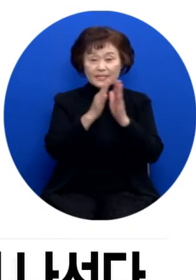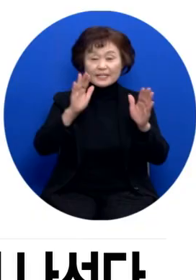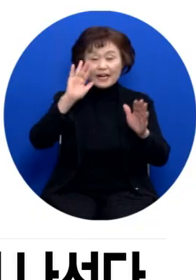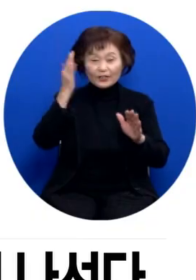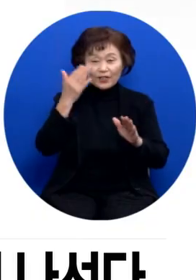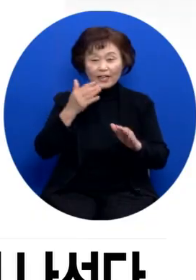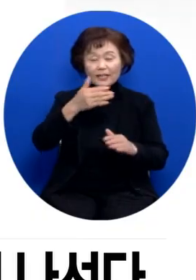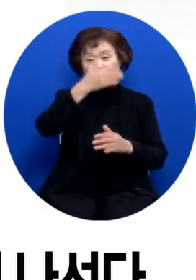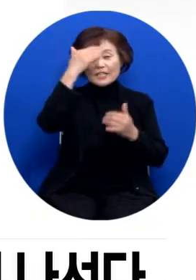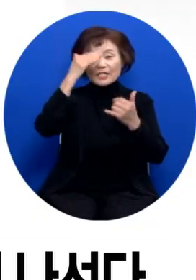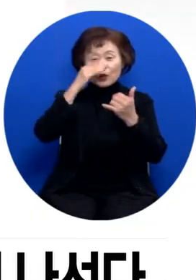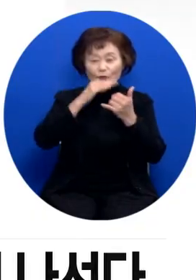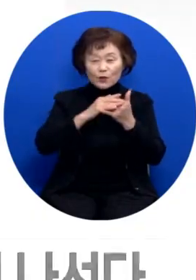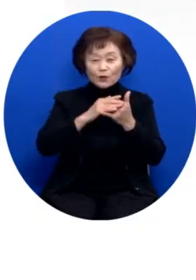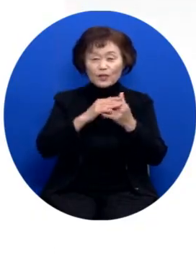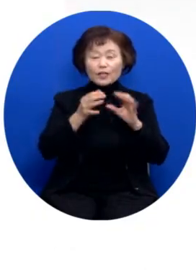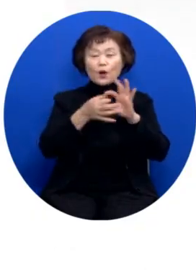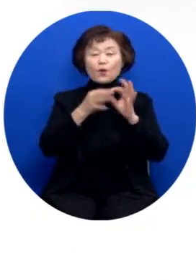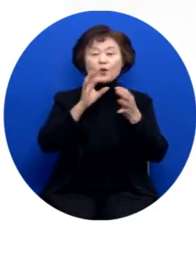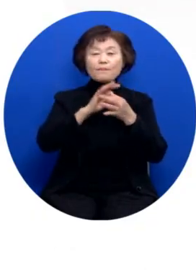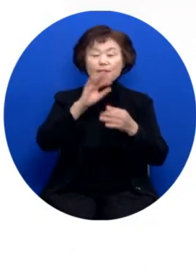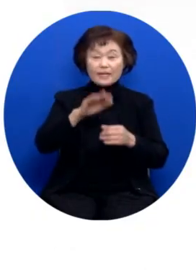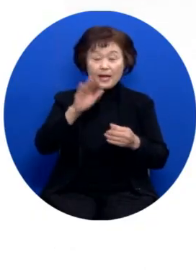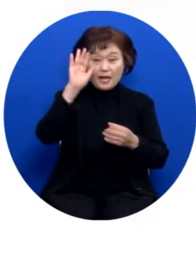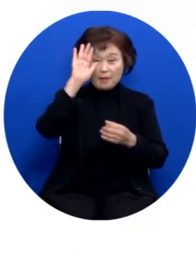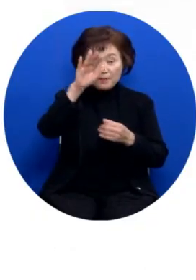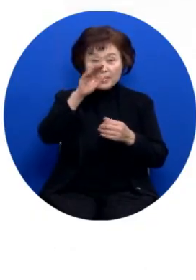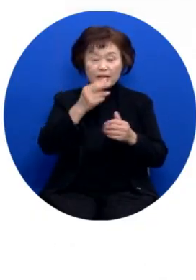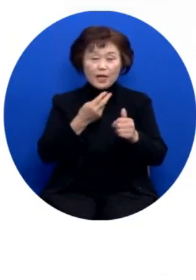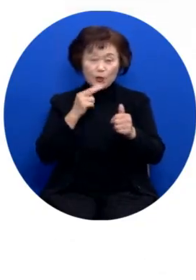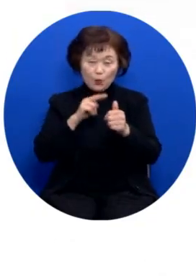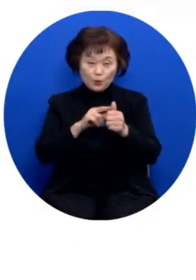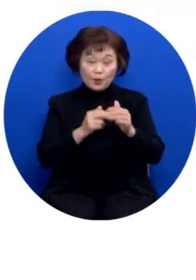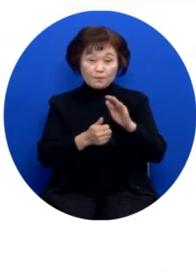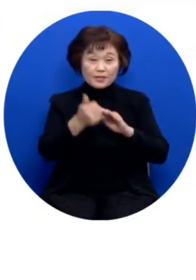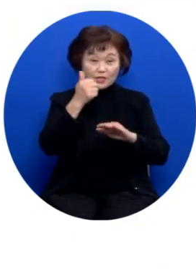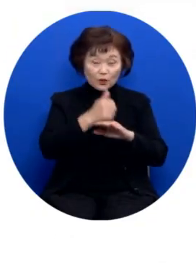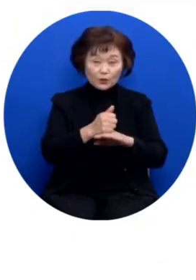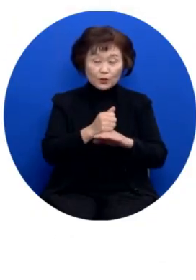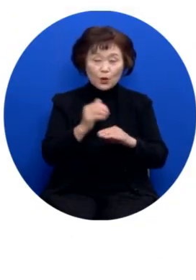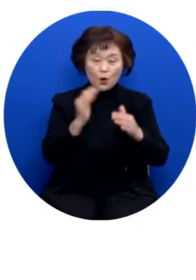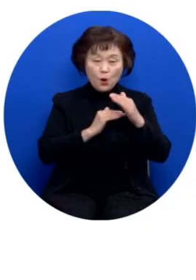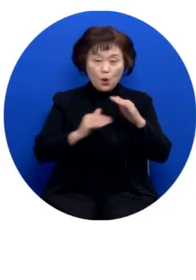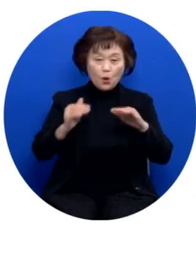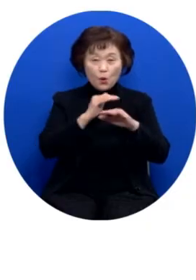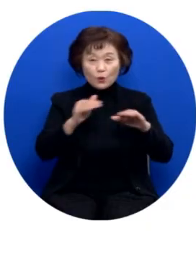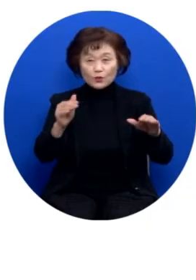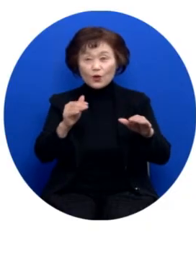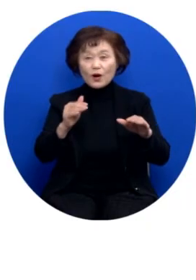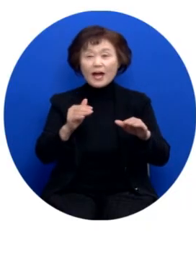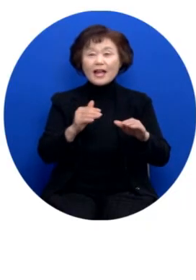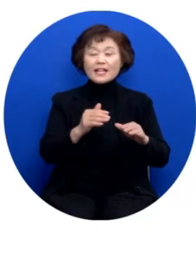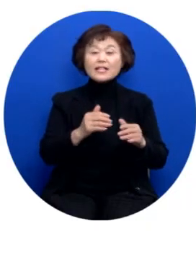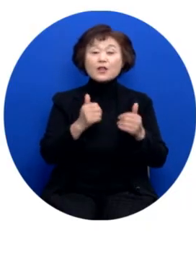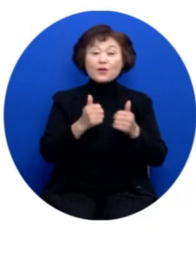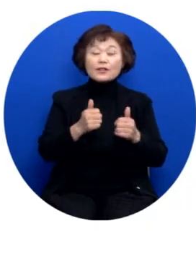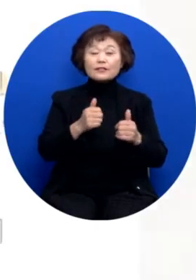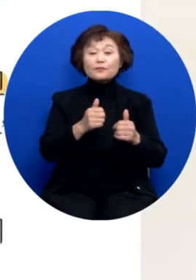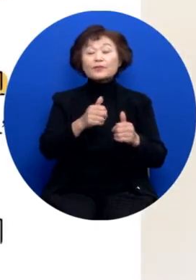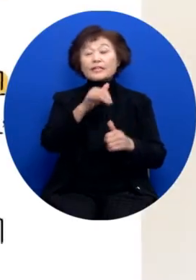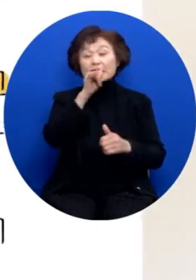청소년 올림픽이 미래 세대의 도전과 성취의 즐거움 공정한 경쟁을 통한 화합의 장이 되길 바란다고